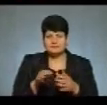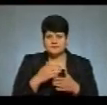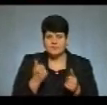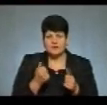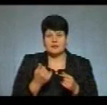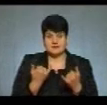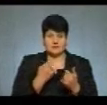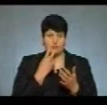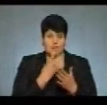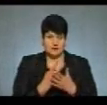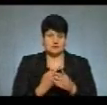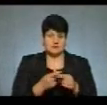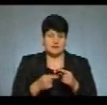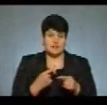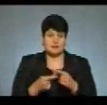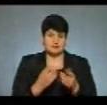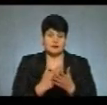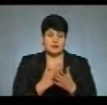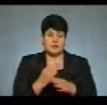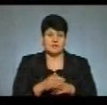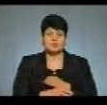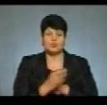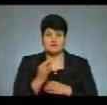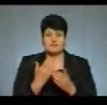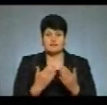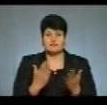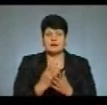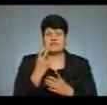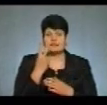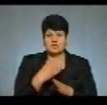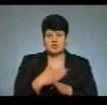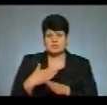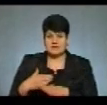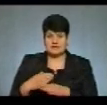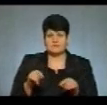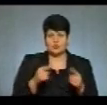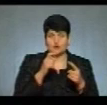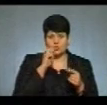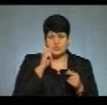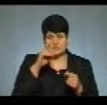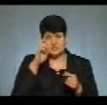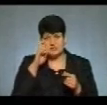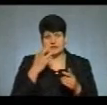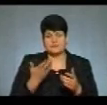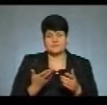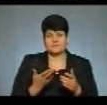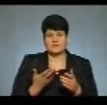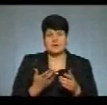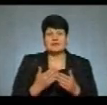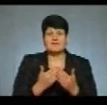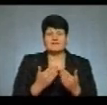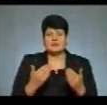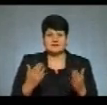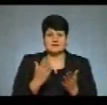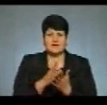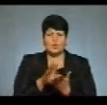показуються сьогодні в нас на Сході. Виставка складається із 2 частин – відродження української державності та живе у віках Україну. На виставці